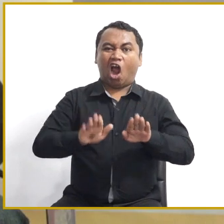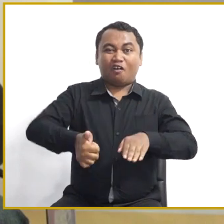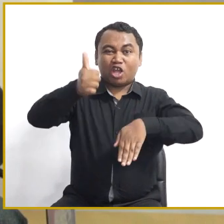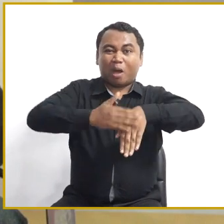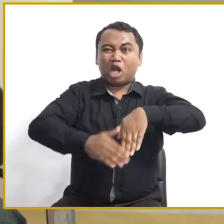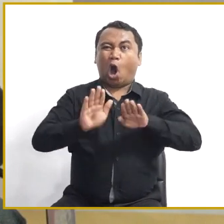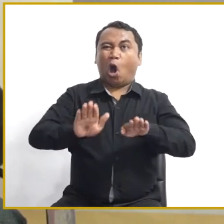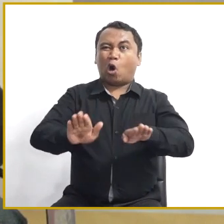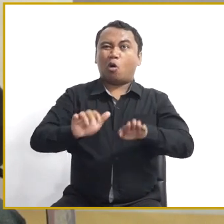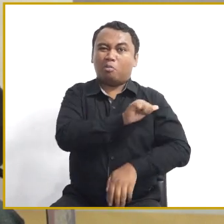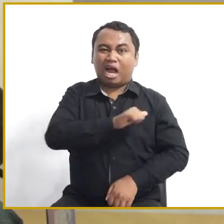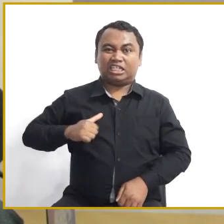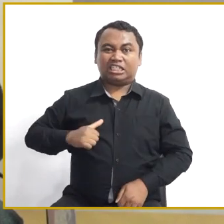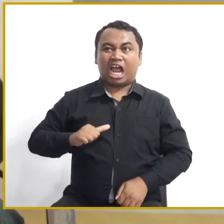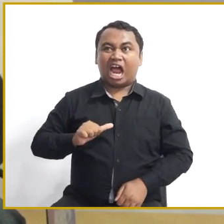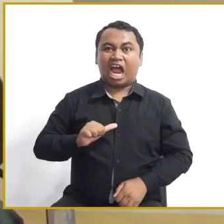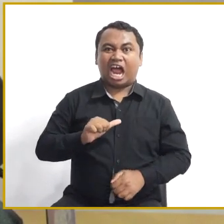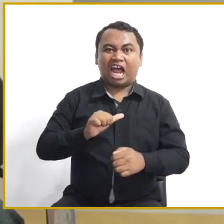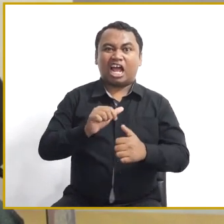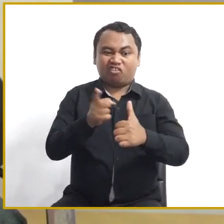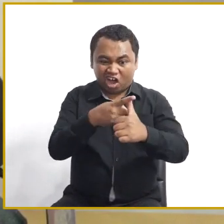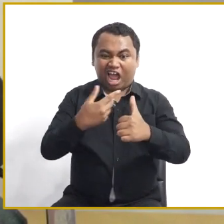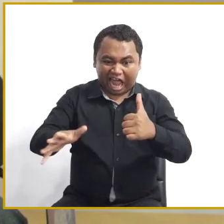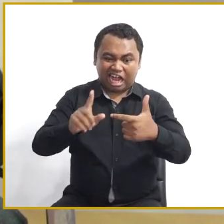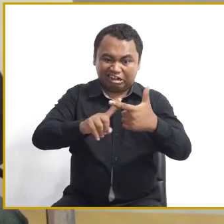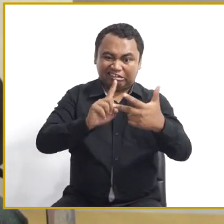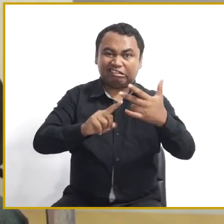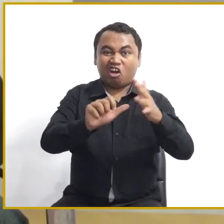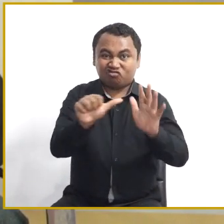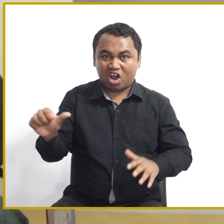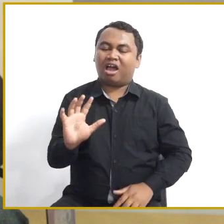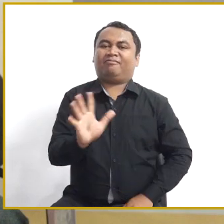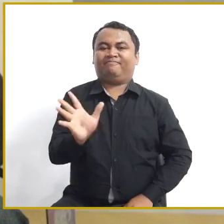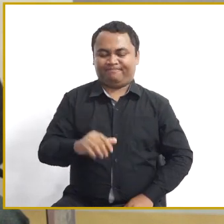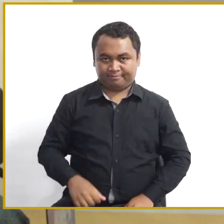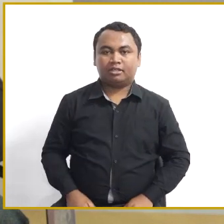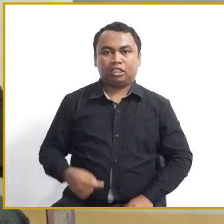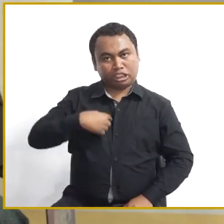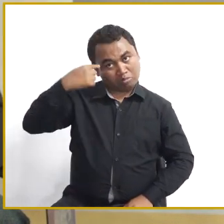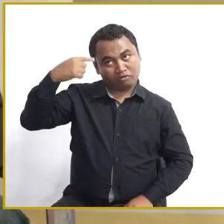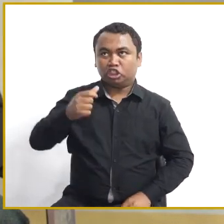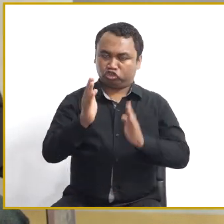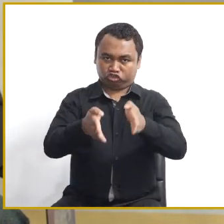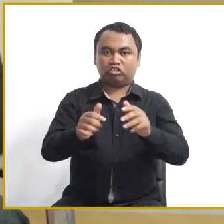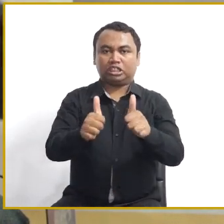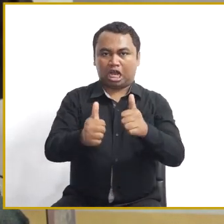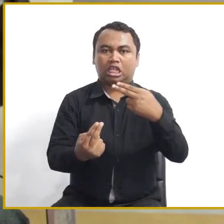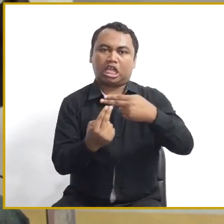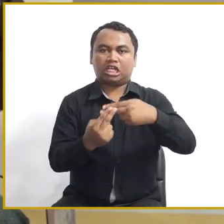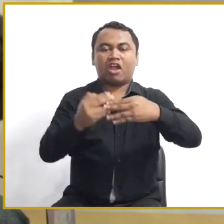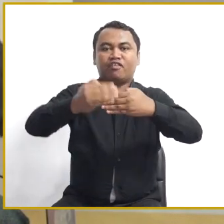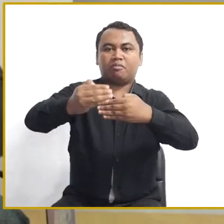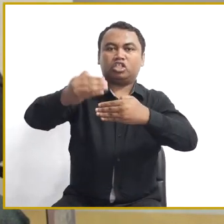zay zany azo jerena tsara ny hoe ahoana ny fomba fampandrosoana ny faritra tsirairay a ao anatin'izay le hoe